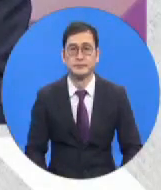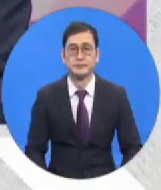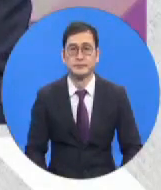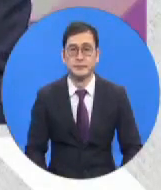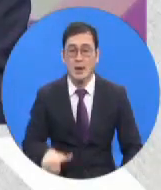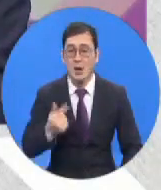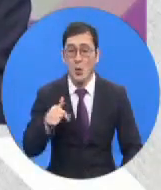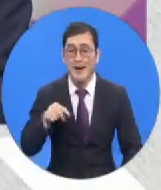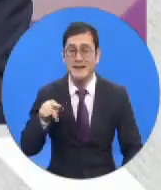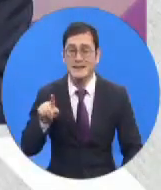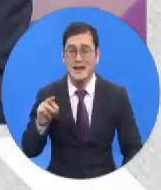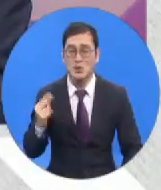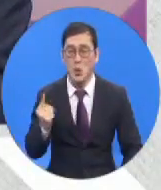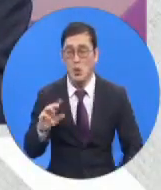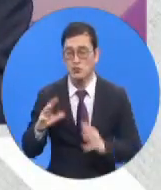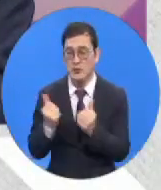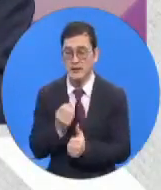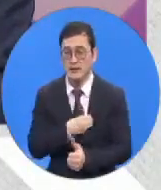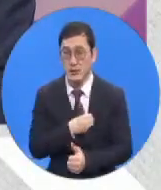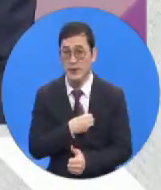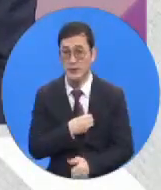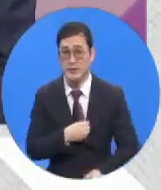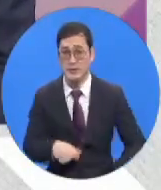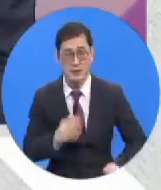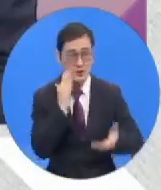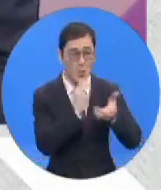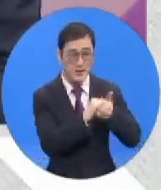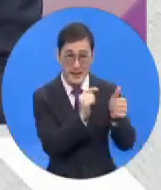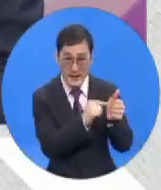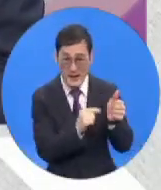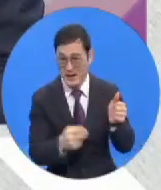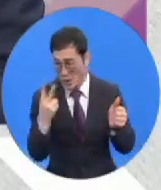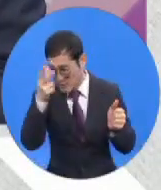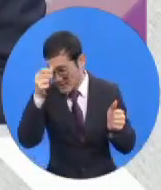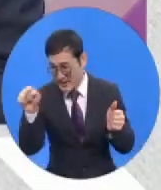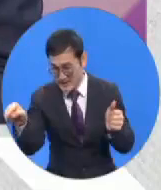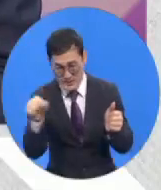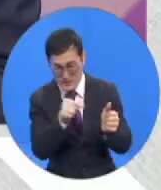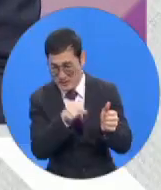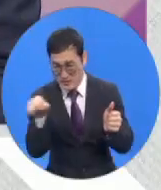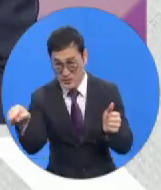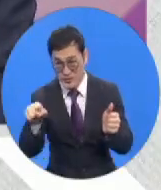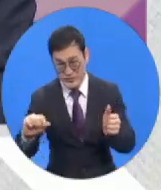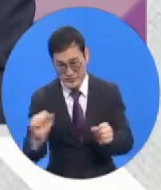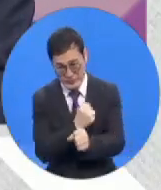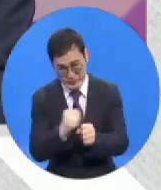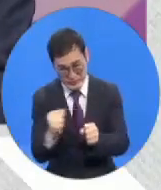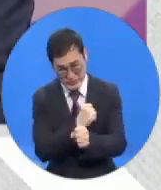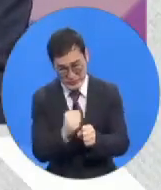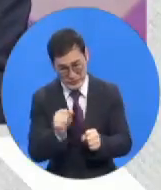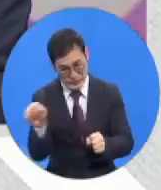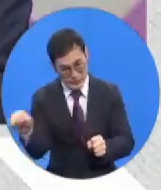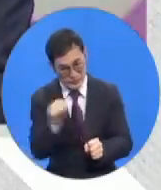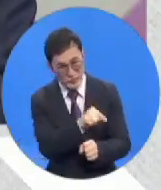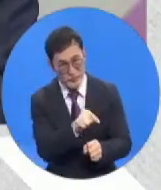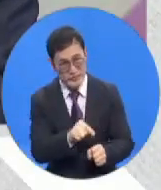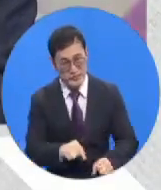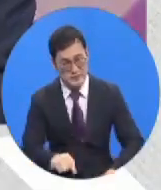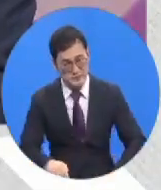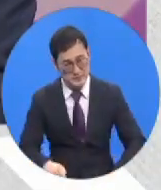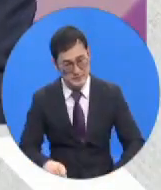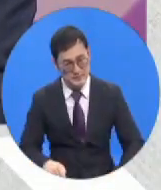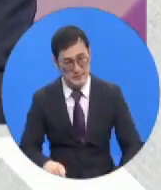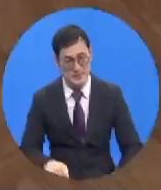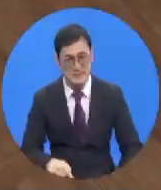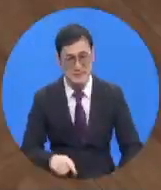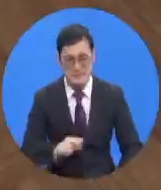동기이기 때문에 로펌에 있었다고 해서 가깝다, 이렇게 꼭 추정할 수는 없지만 어쨌든 그런 라인들이 작용한 것 아니냐, 지금 이렇게 의혹을 제기하고 있어요. 어떻게